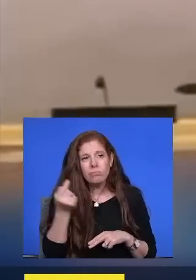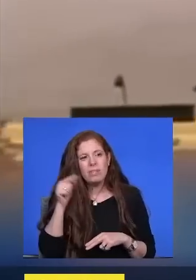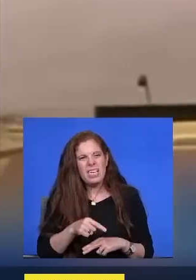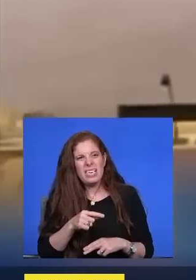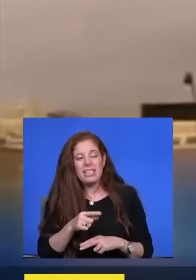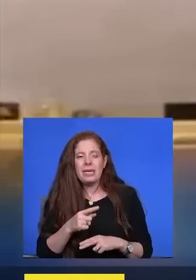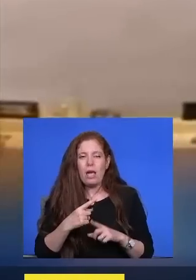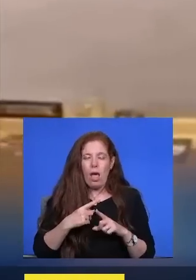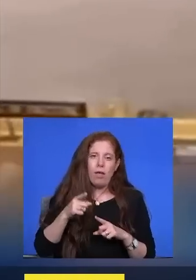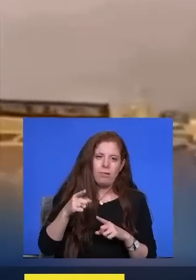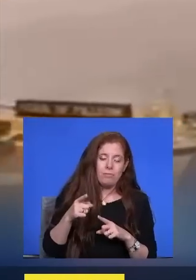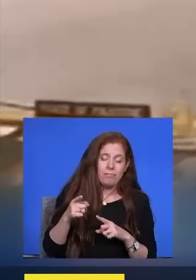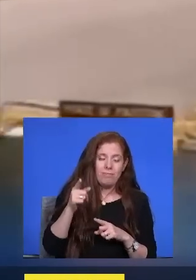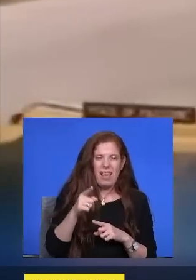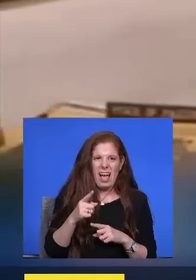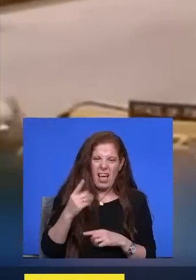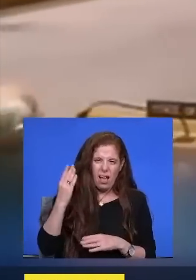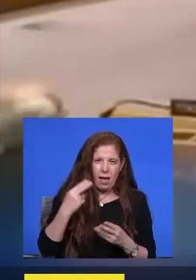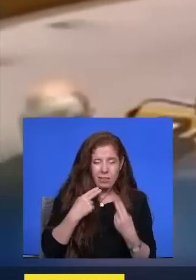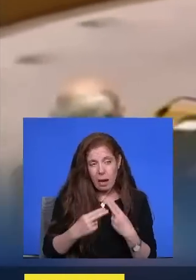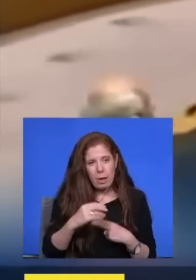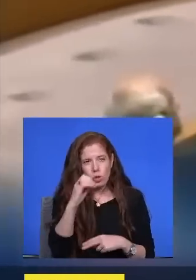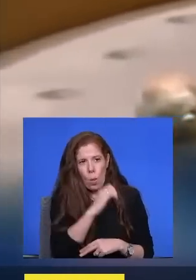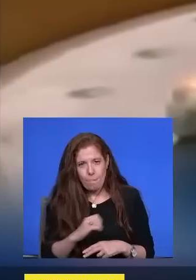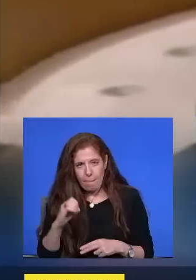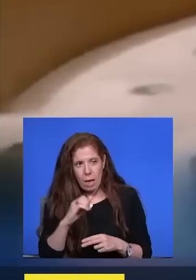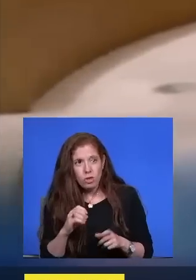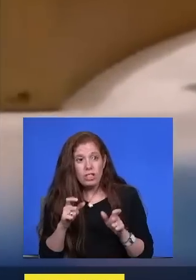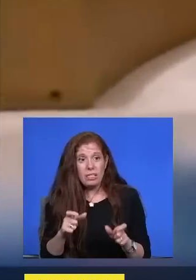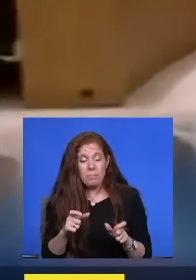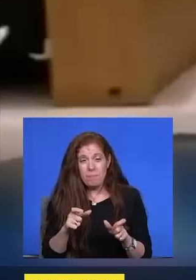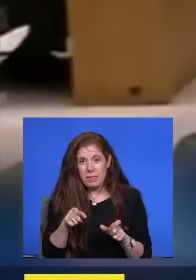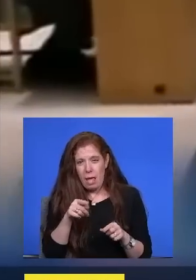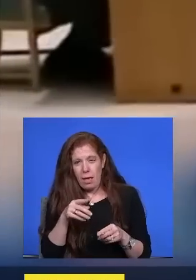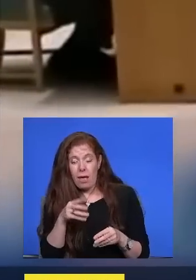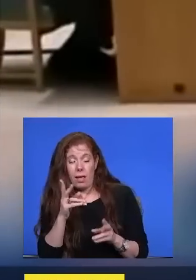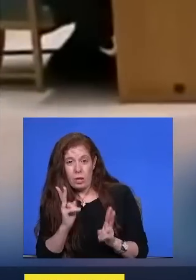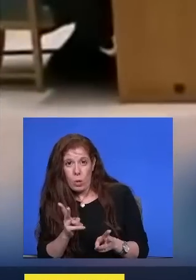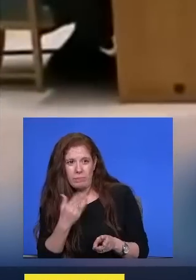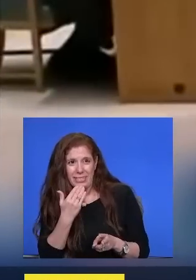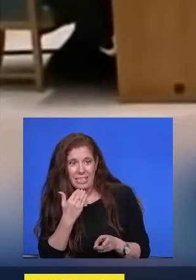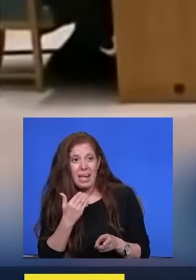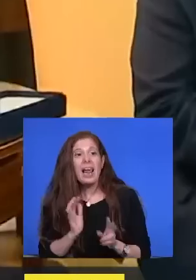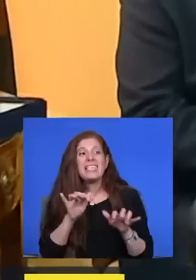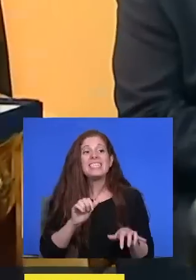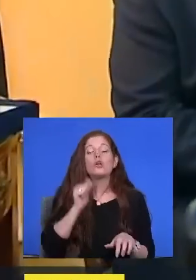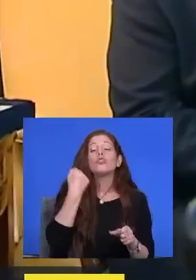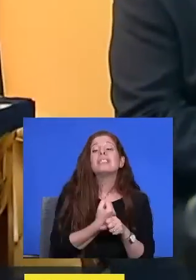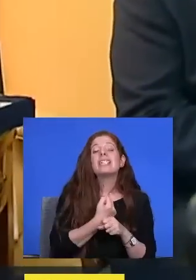וטו על החלטה קריטית של מועצת הביטחון נגד ישראל. הנשיא הראשון לעשות זאת מאז